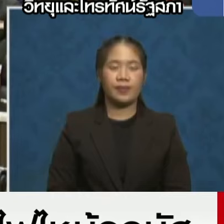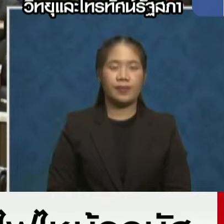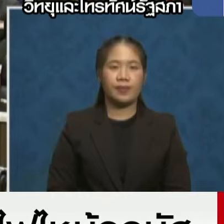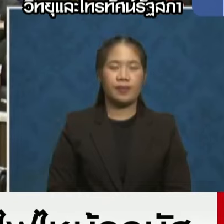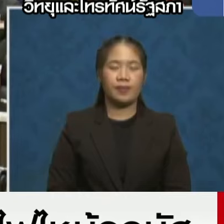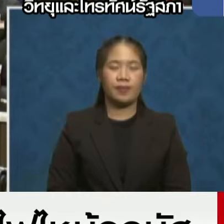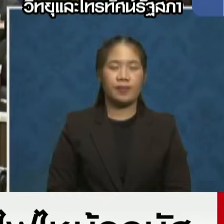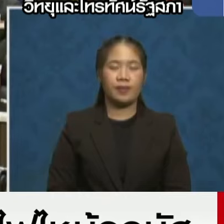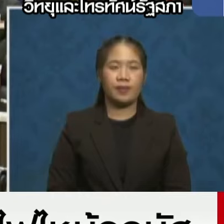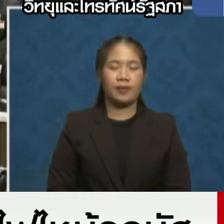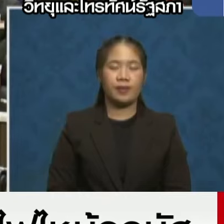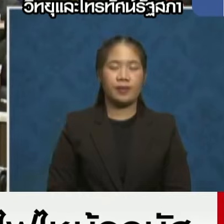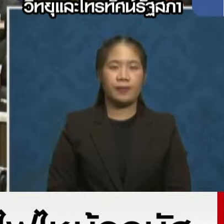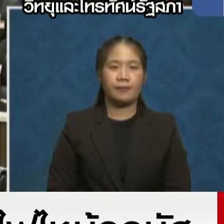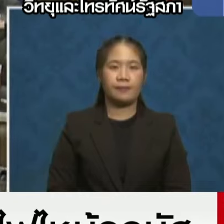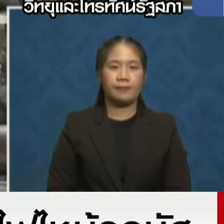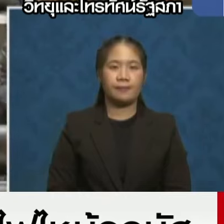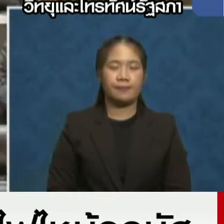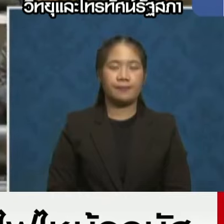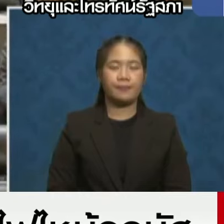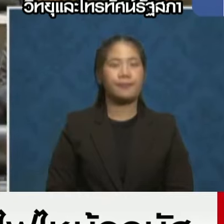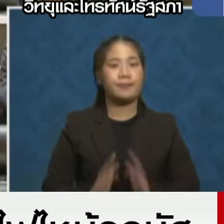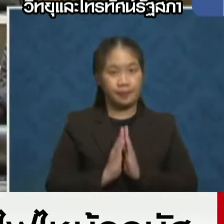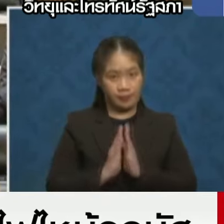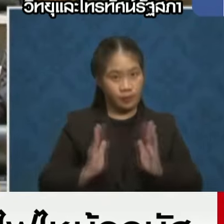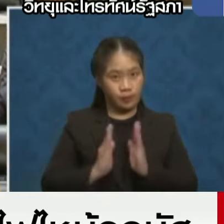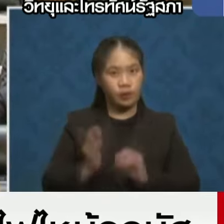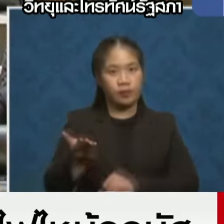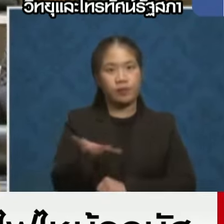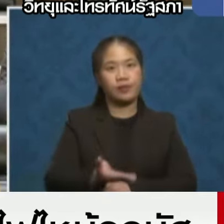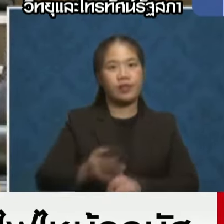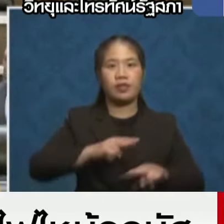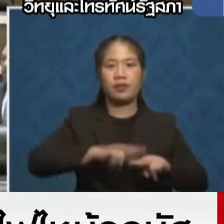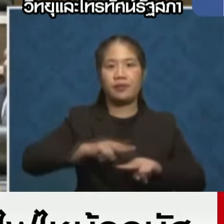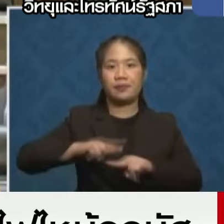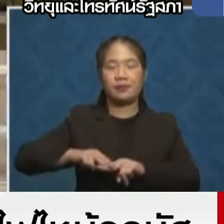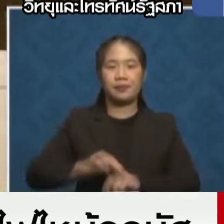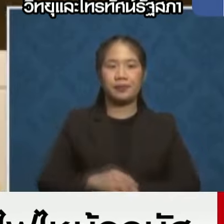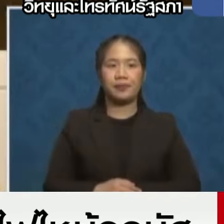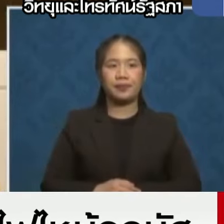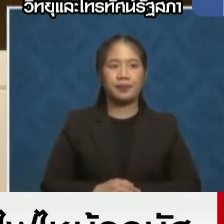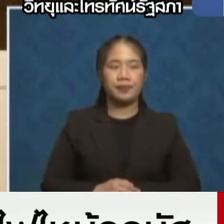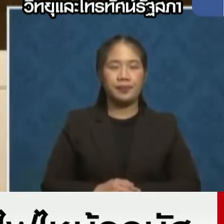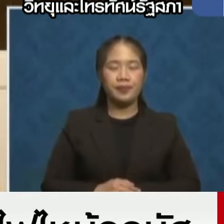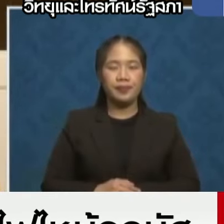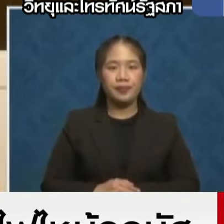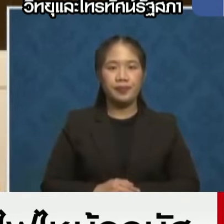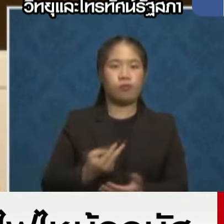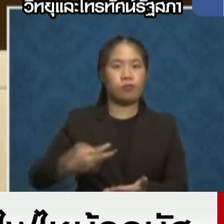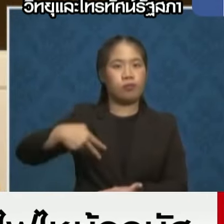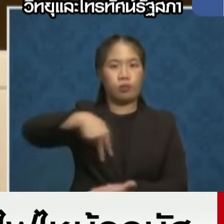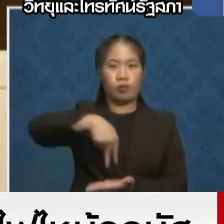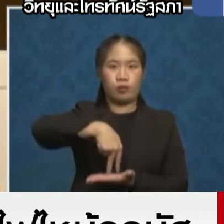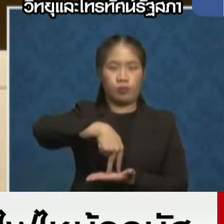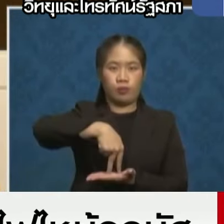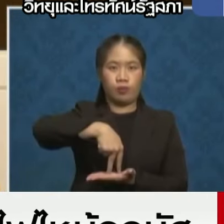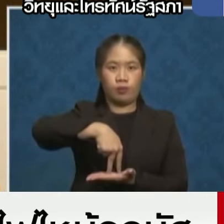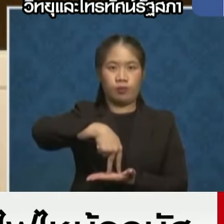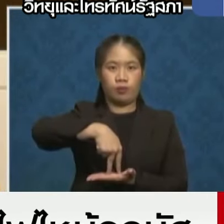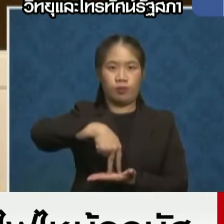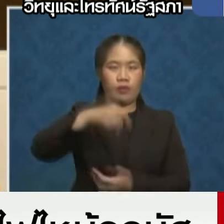นะครับขอบคุณอันนี้ก็เห็นบอกว่ามีทางฝ่ายค้าและฝ่ายรัฐบาลเองก็ร่วมกันเสนอยติ